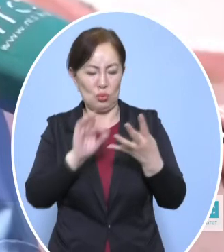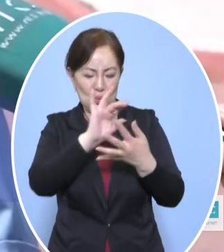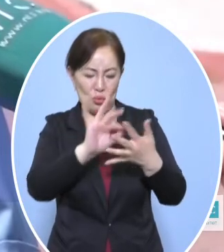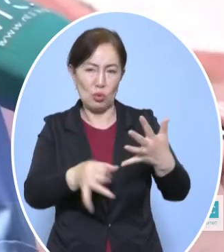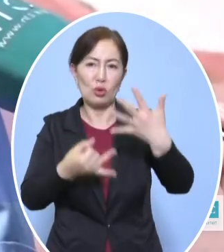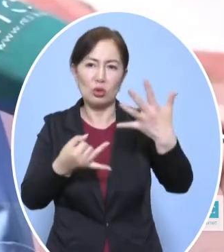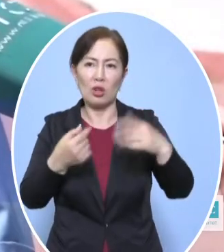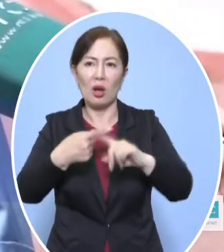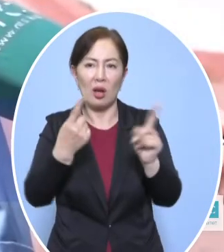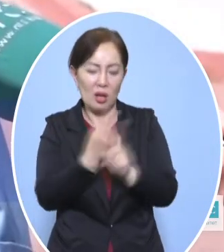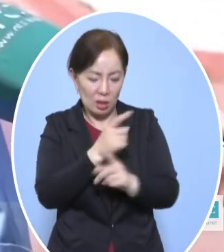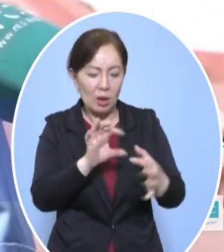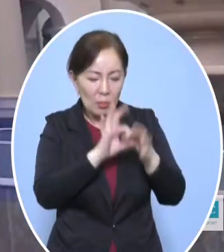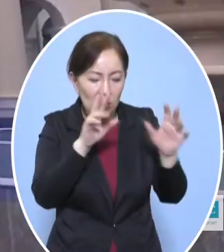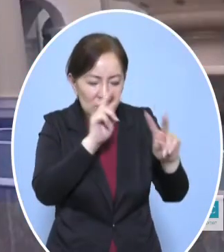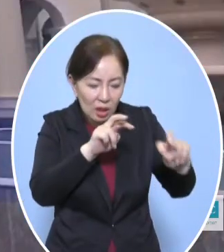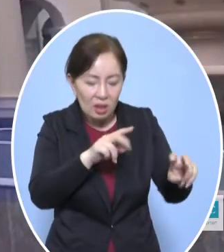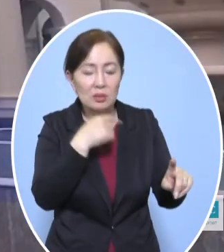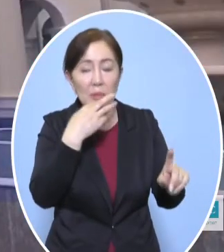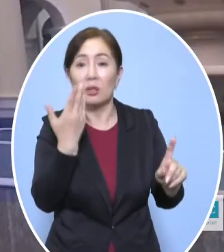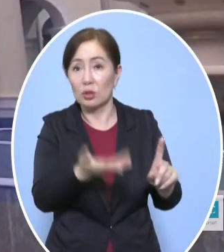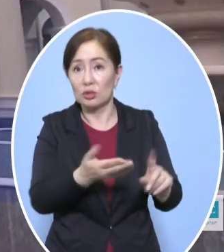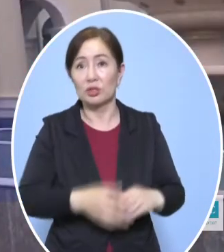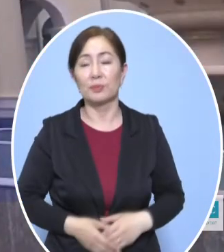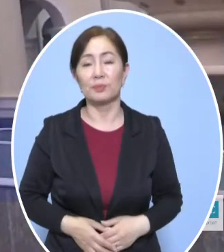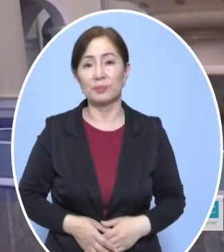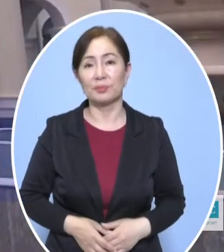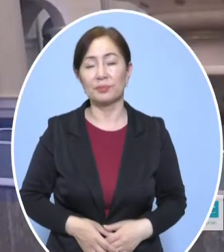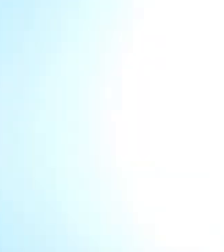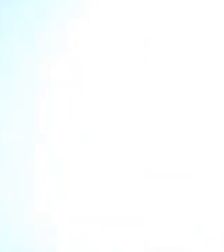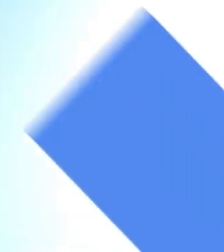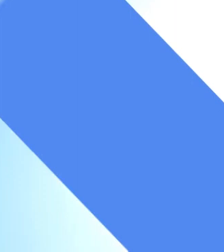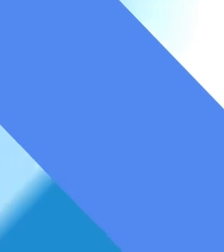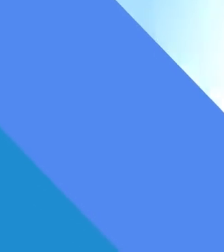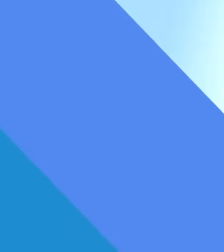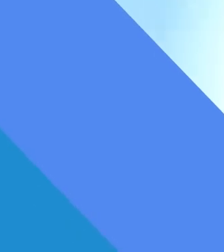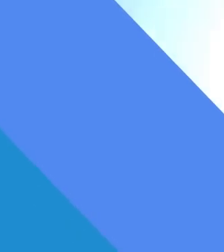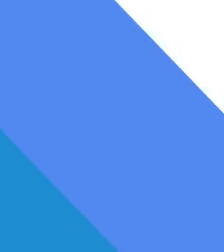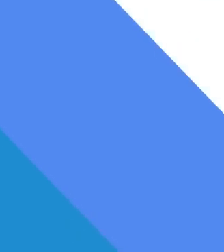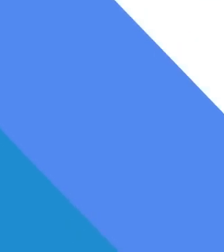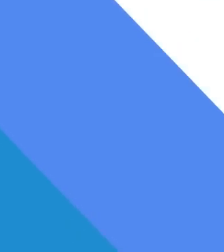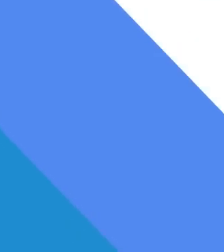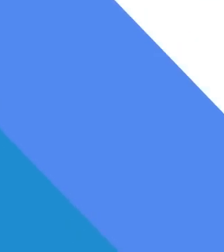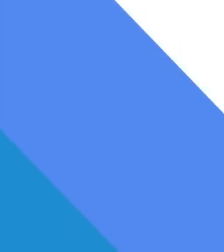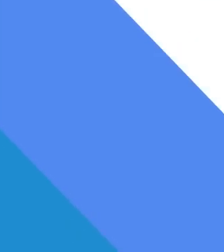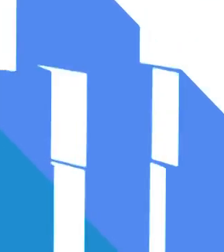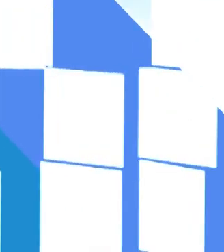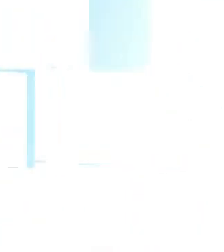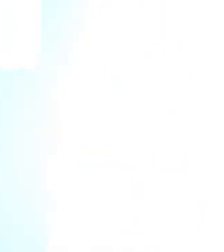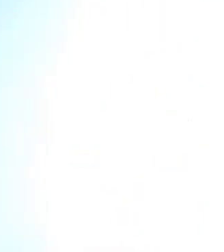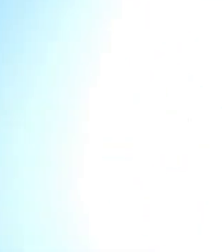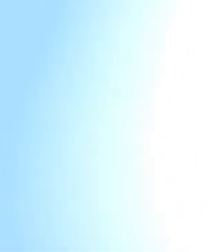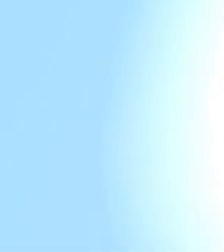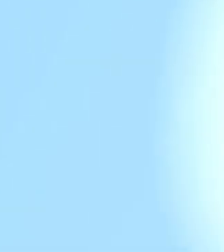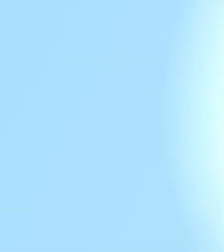гэх дөрөв, нийт 7 эрүүгийн эрэг үүсгэн шалгаж байгаа талаар мэдээлжээ. Гомдол мэдээлэл хүлэн автас